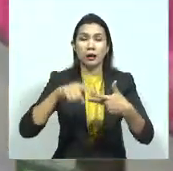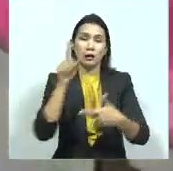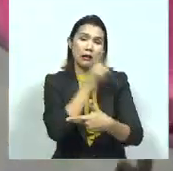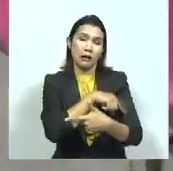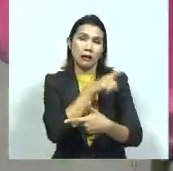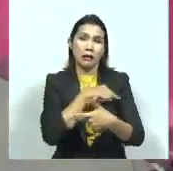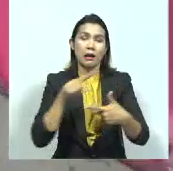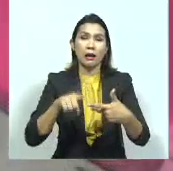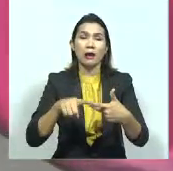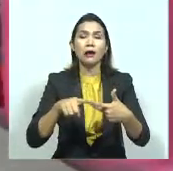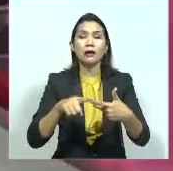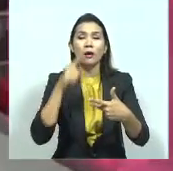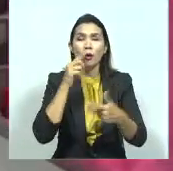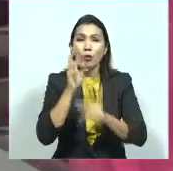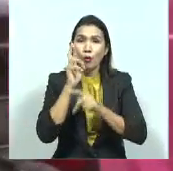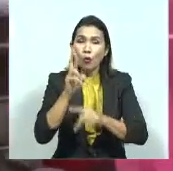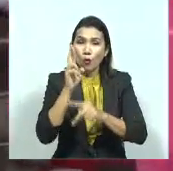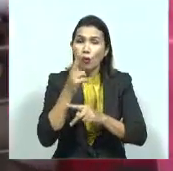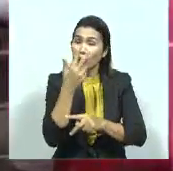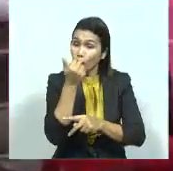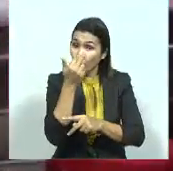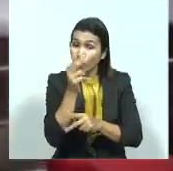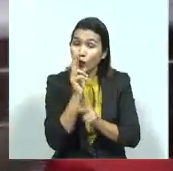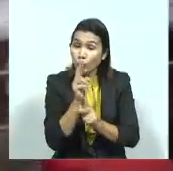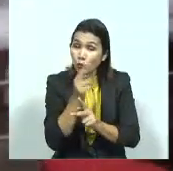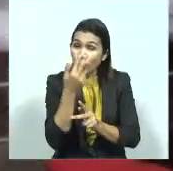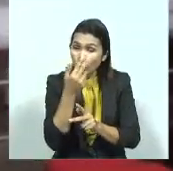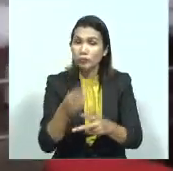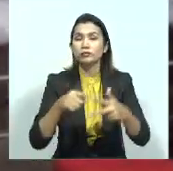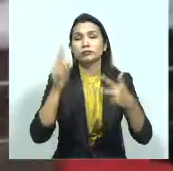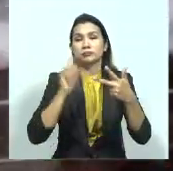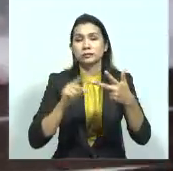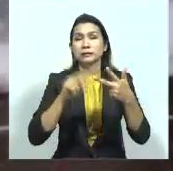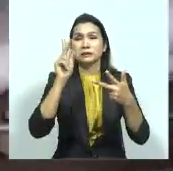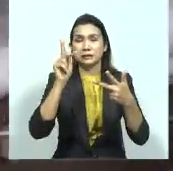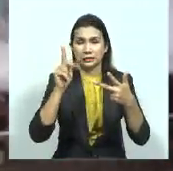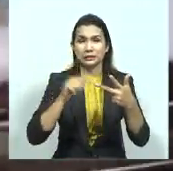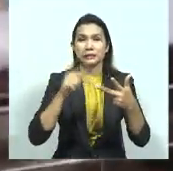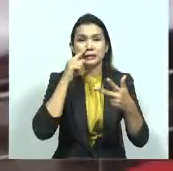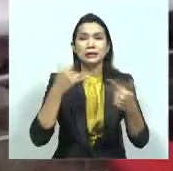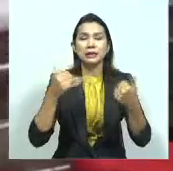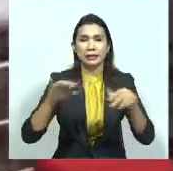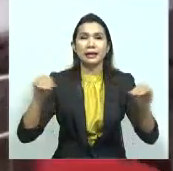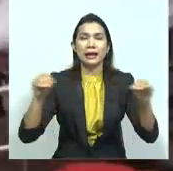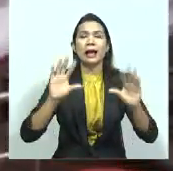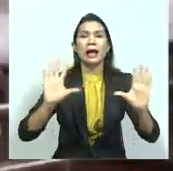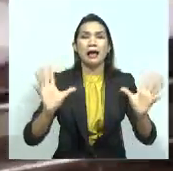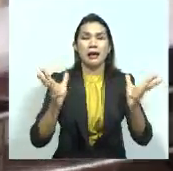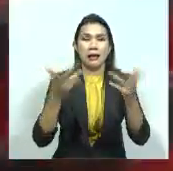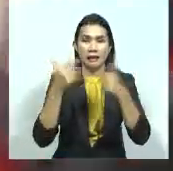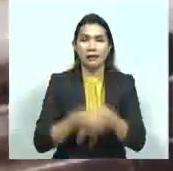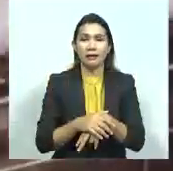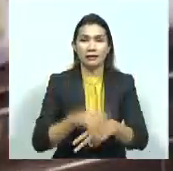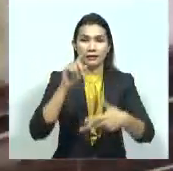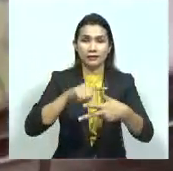าวเป็นผู้ป่วยอยู่ในช่วงเฝ้าระวังตามแนวทางการรักษาส่วนสีเขียวเนี่ยคือผู้ป่วยระยะพักฟื้นแล้วหลังจากน